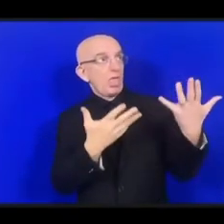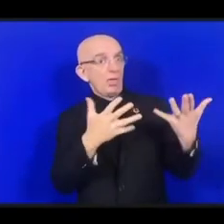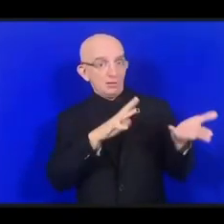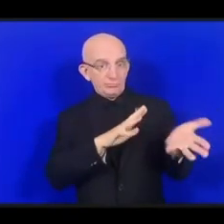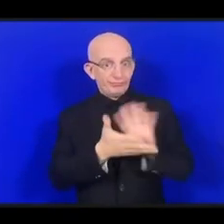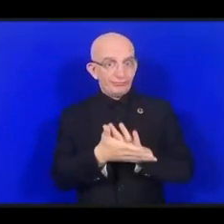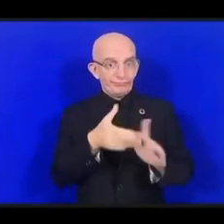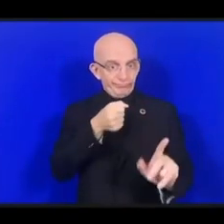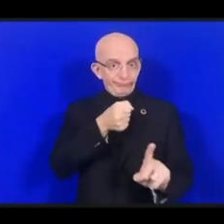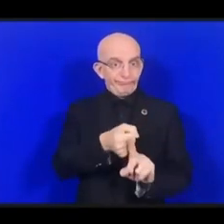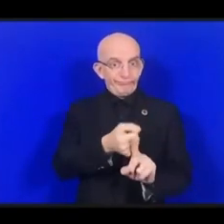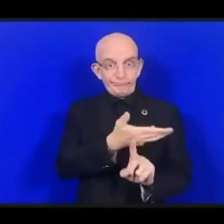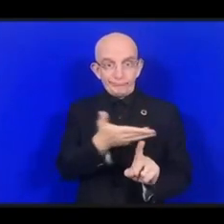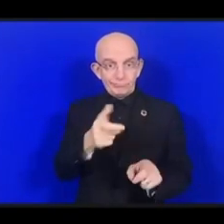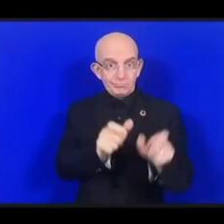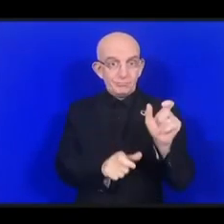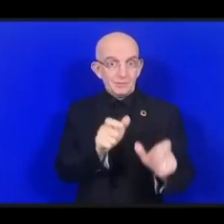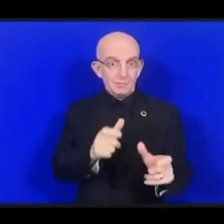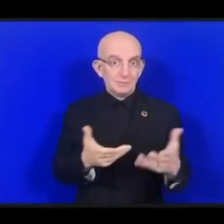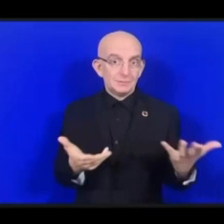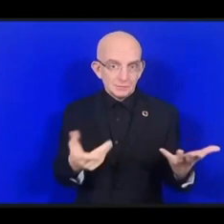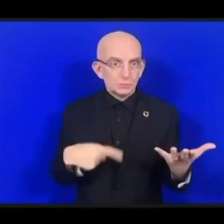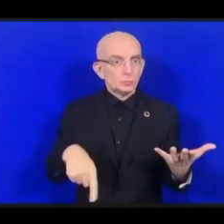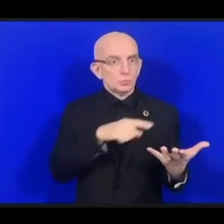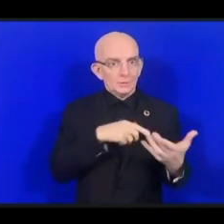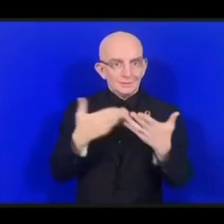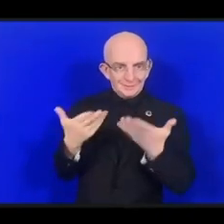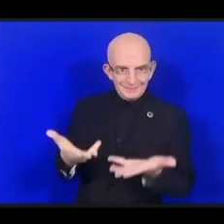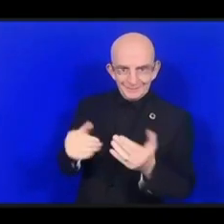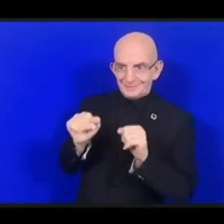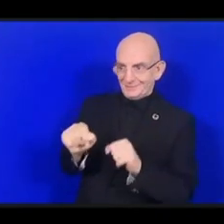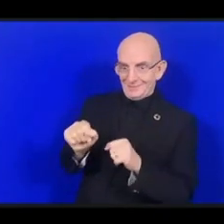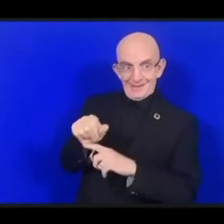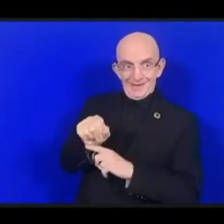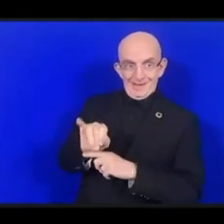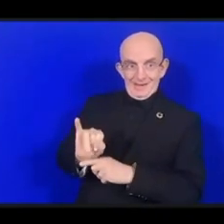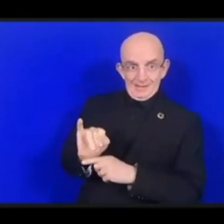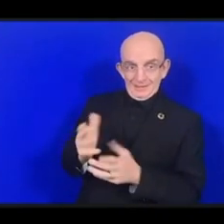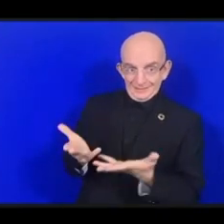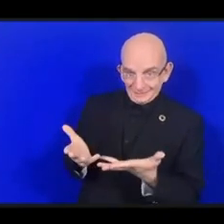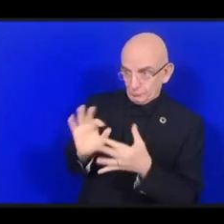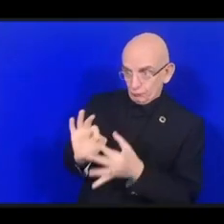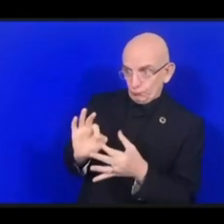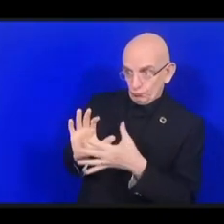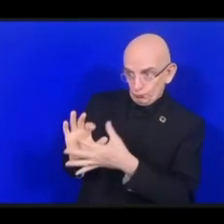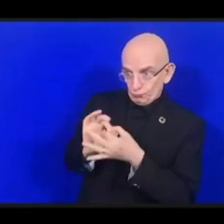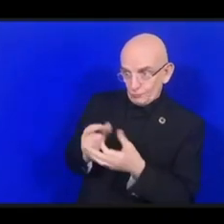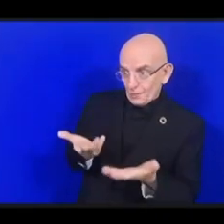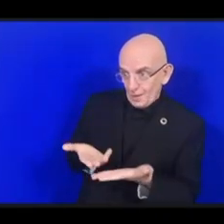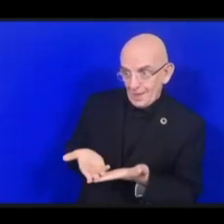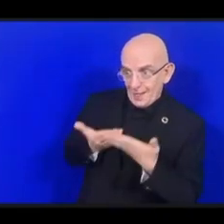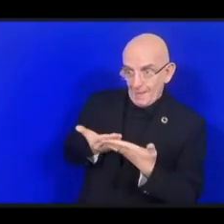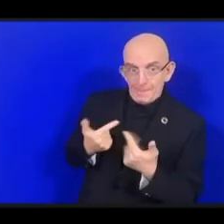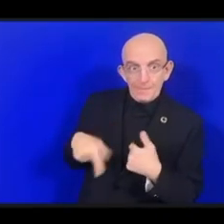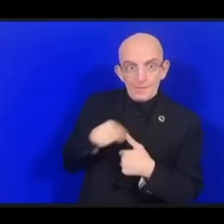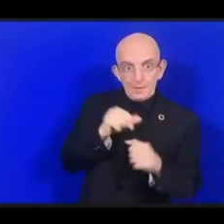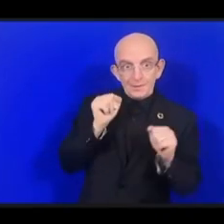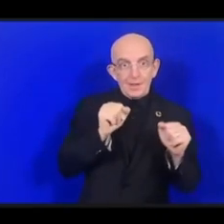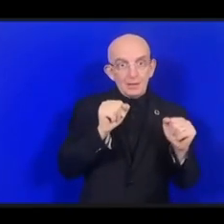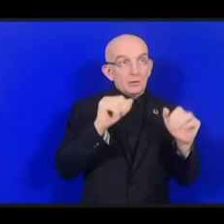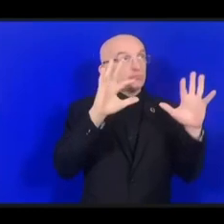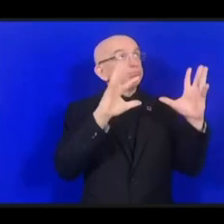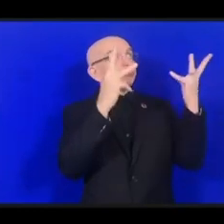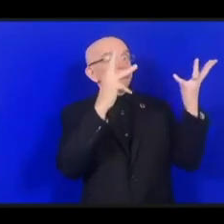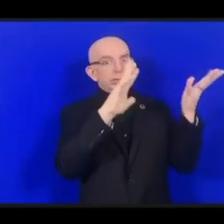الدمار الذي يخلفه تغير المناخ والكوارث الطبيعيه اكبر من هذا بكثير فدعونا